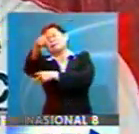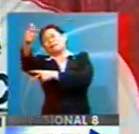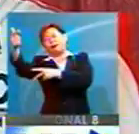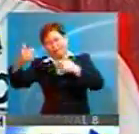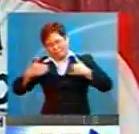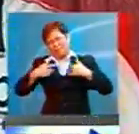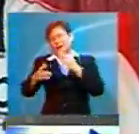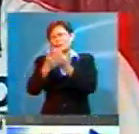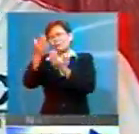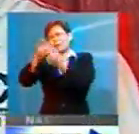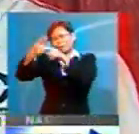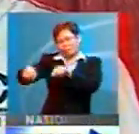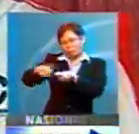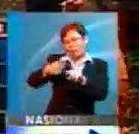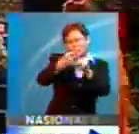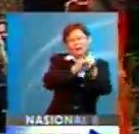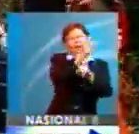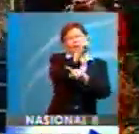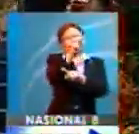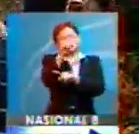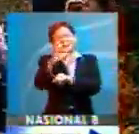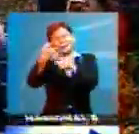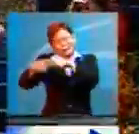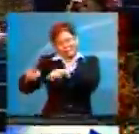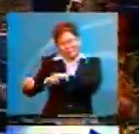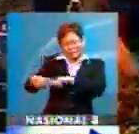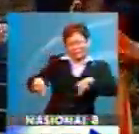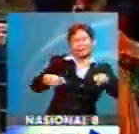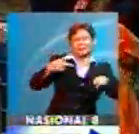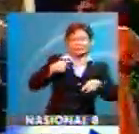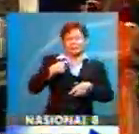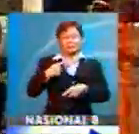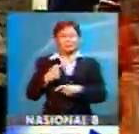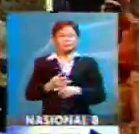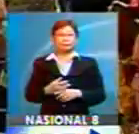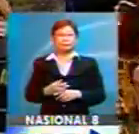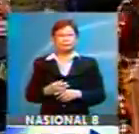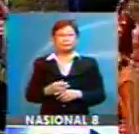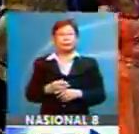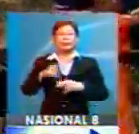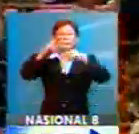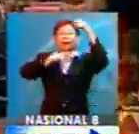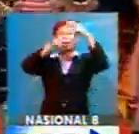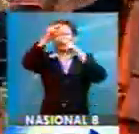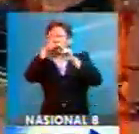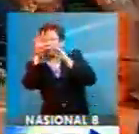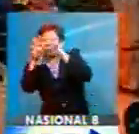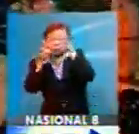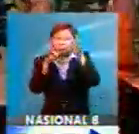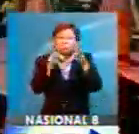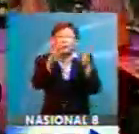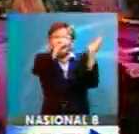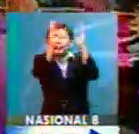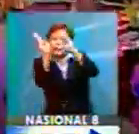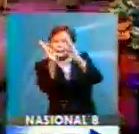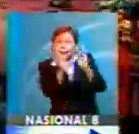ada kemudahan-kemudahan berbeza daripada UTC-UTC yang lain, ya. Dan juga ciri-ciri bangunan direka bentuk adalah